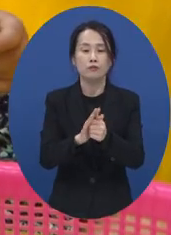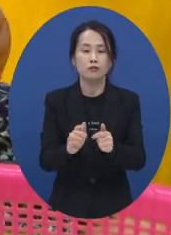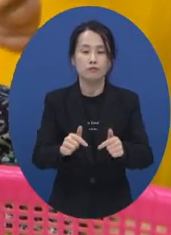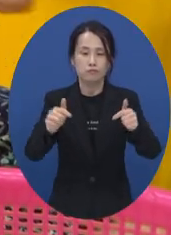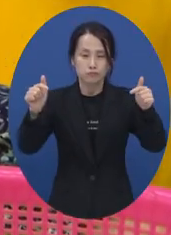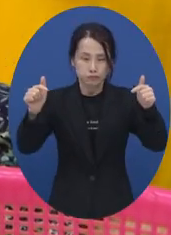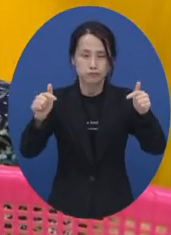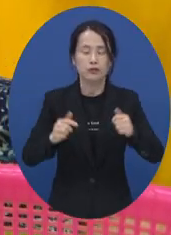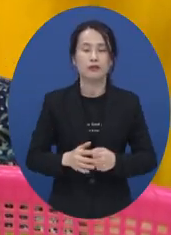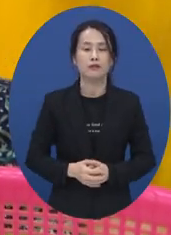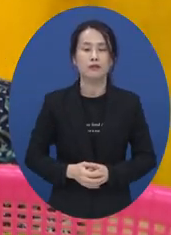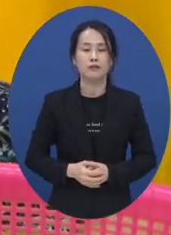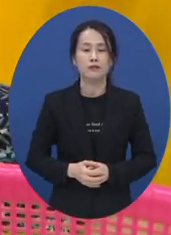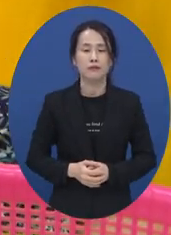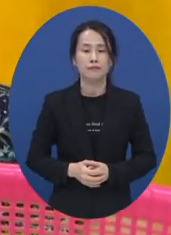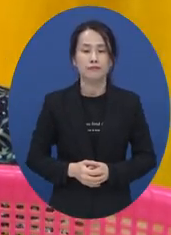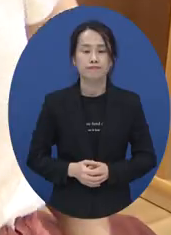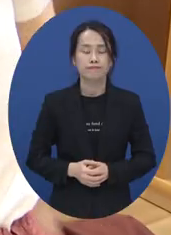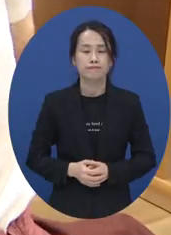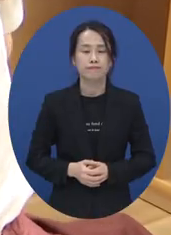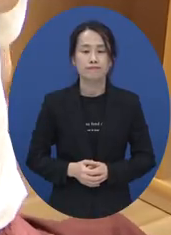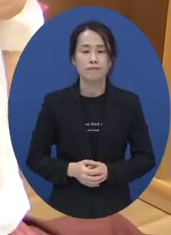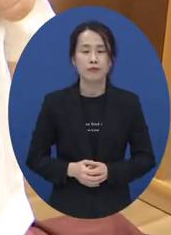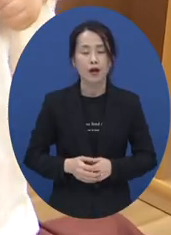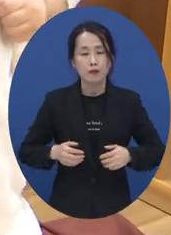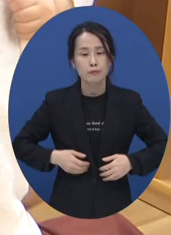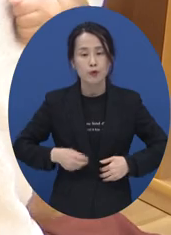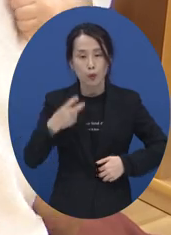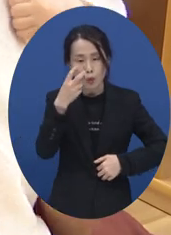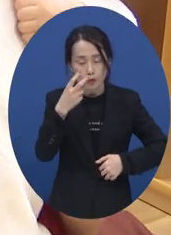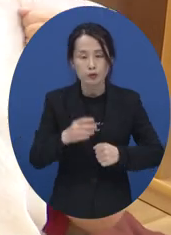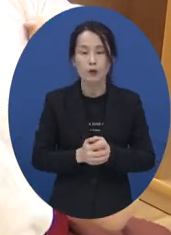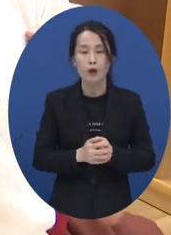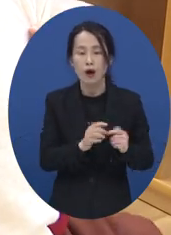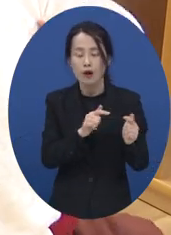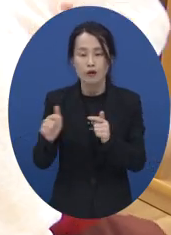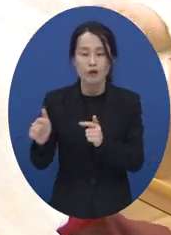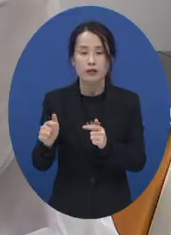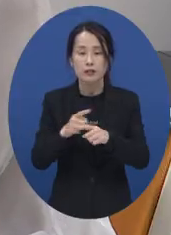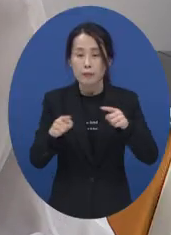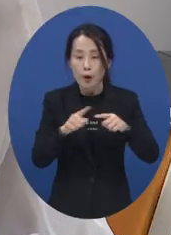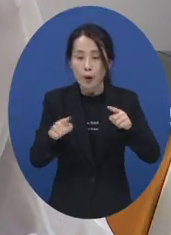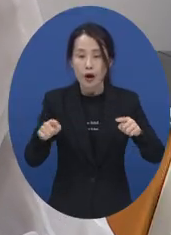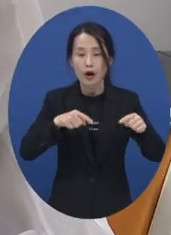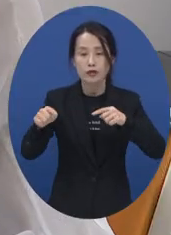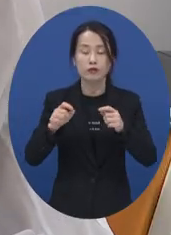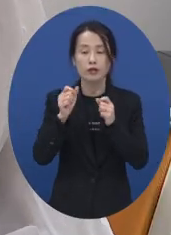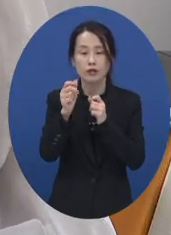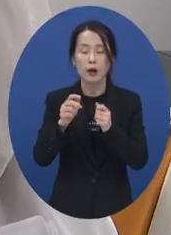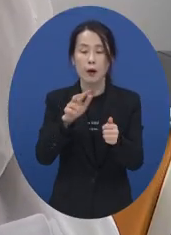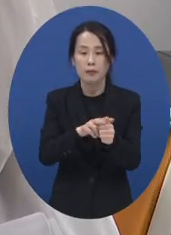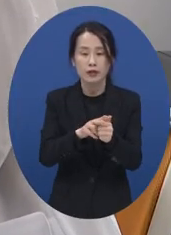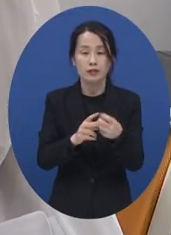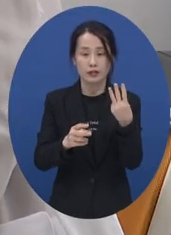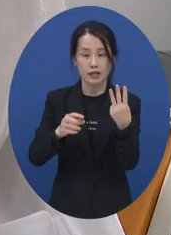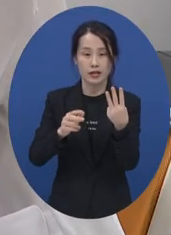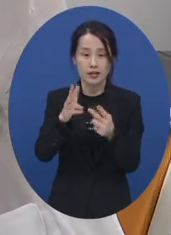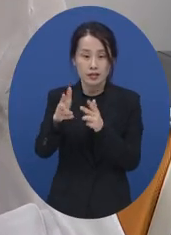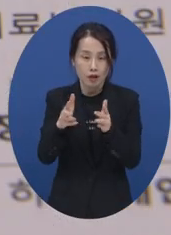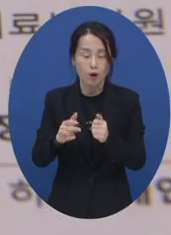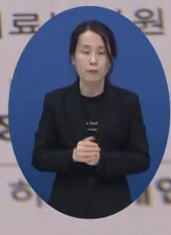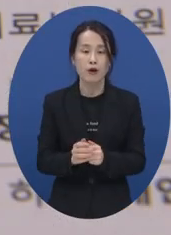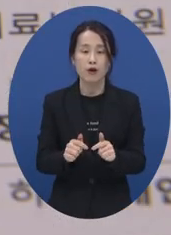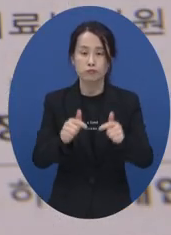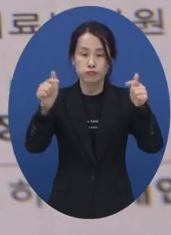것으로 기대돼 우수 정책이 됐습니다. 경기도는 수요 조사와 예산 편성 등을 거쳐 정책 마켓에서 우수성을 인정받은 3개